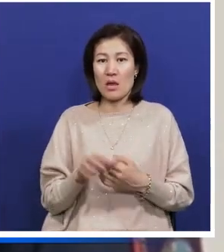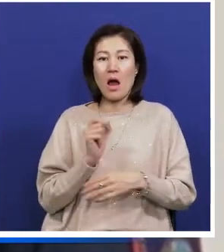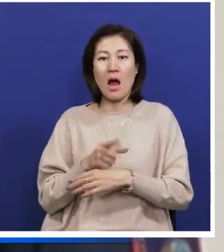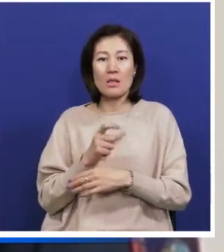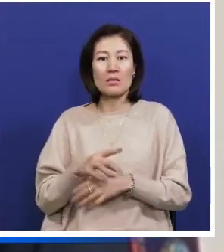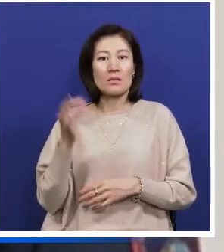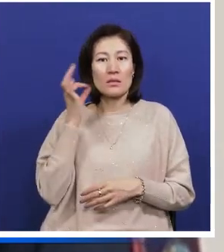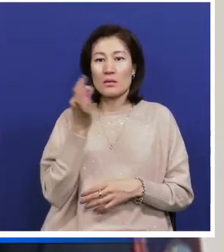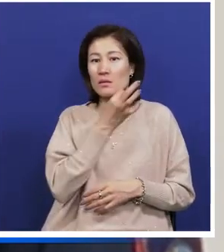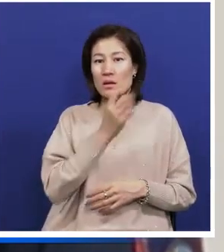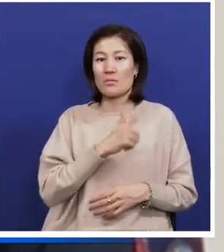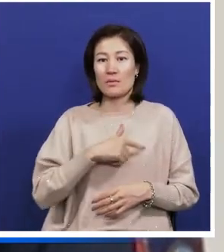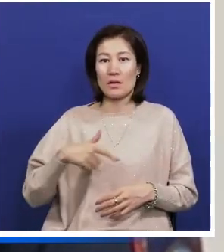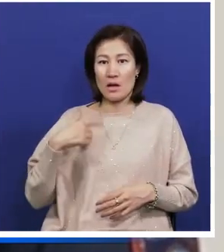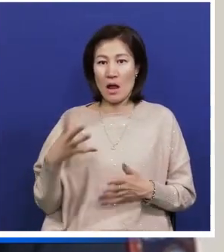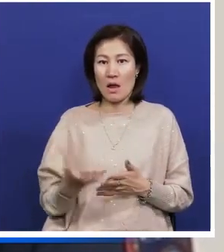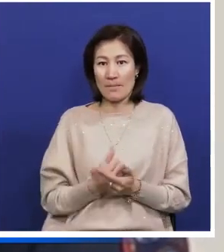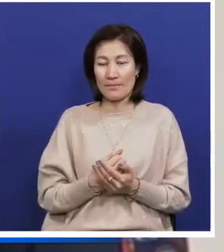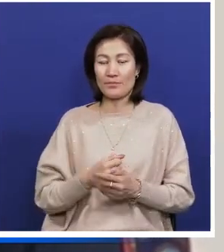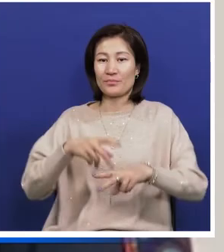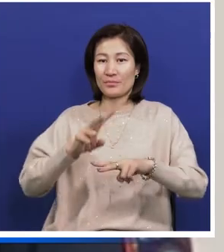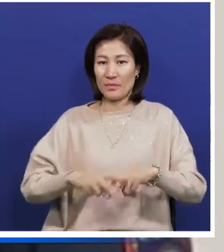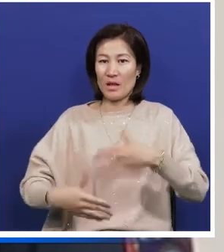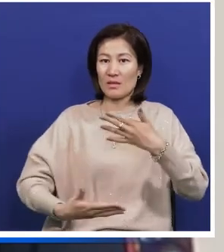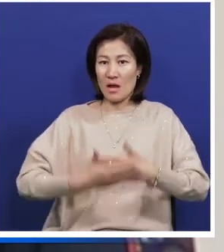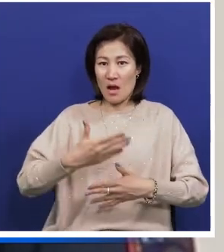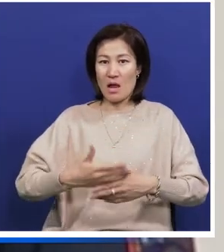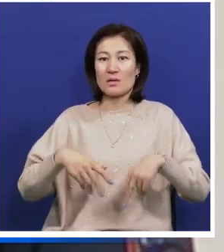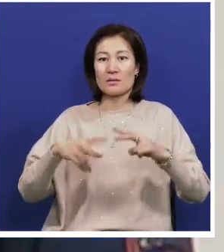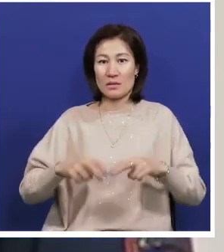Қазіргі таңда күдікті азамат қамауға алынып, тергеп-тексеру амалдары жүргізілуде.